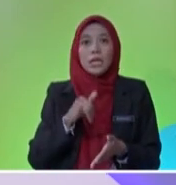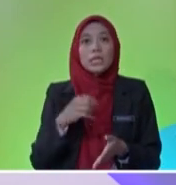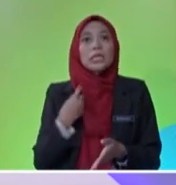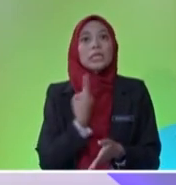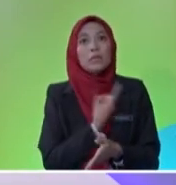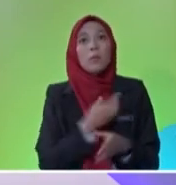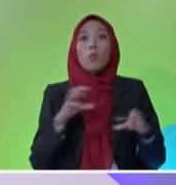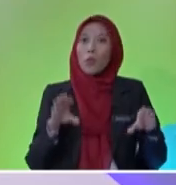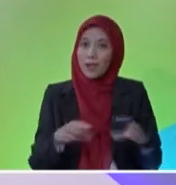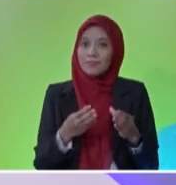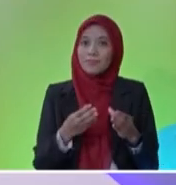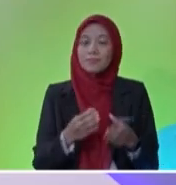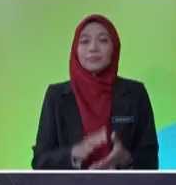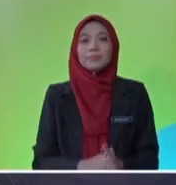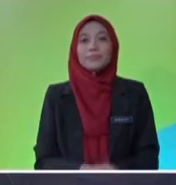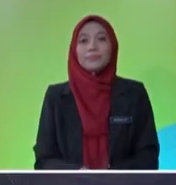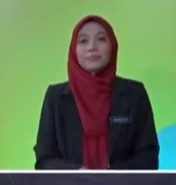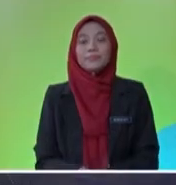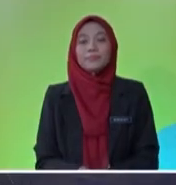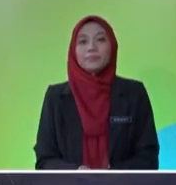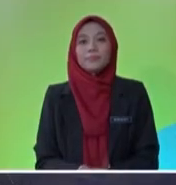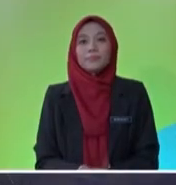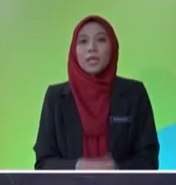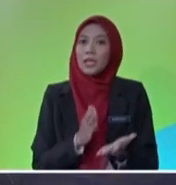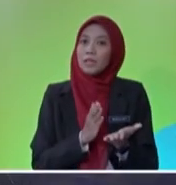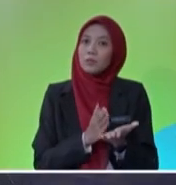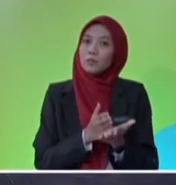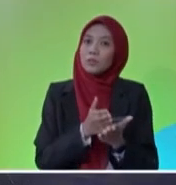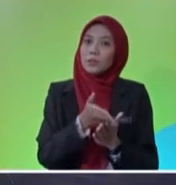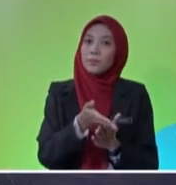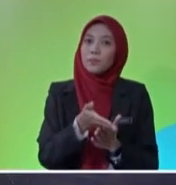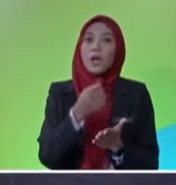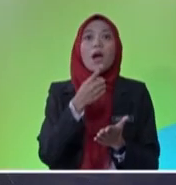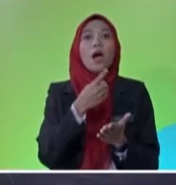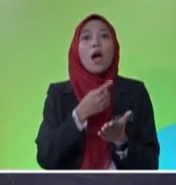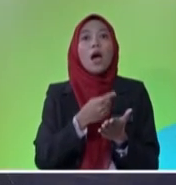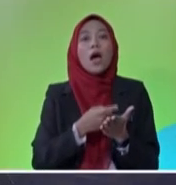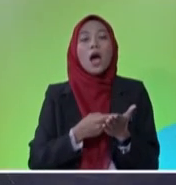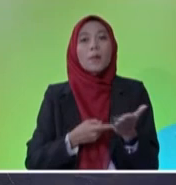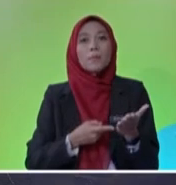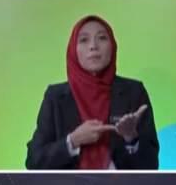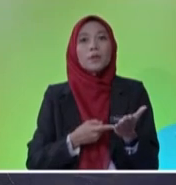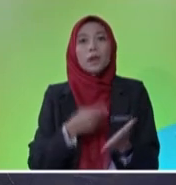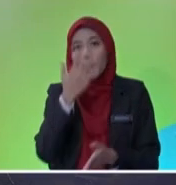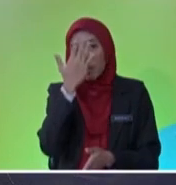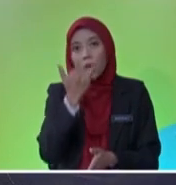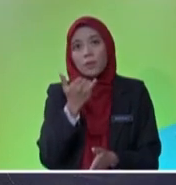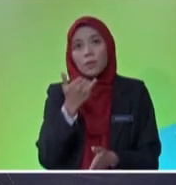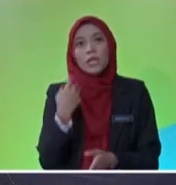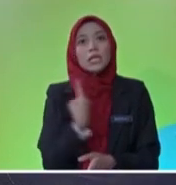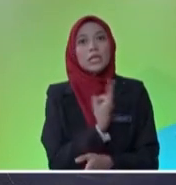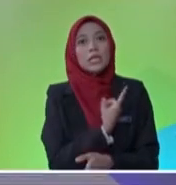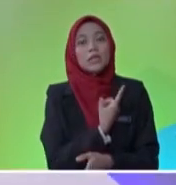oke Hai hehehe oke seterusnya aku kaitan sensasi berhati-hati dengan